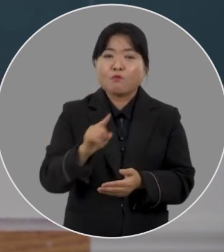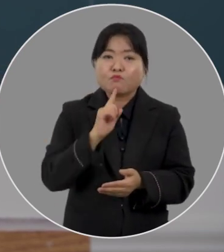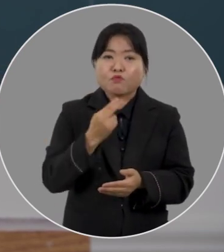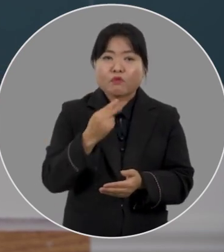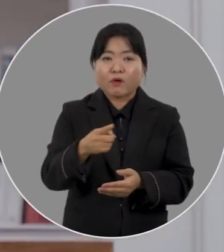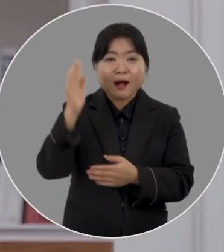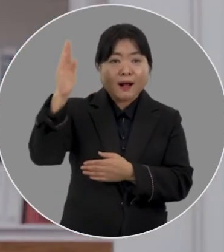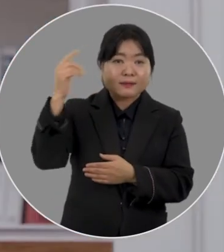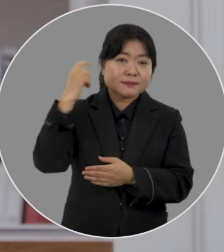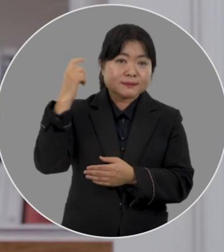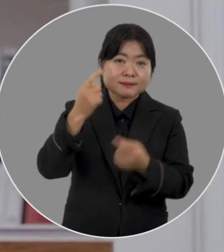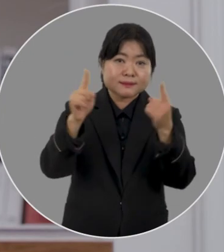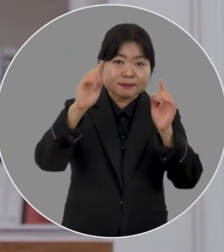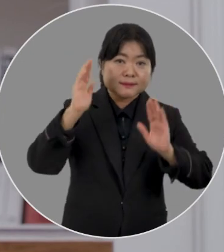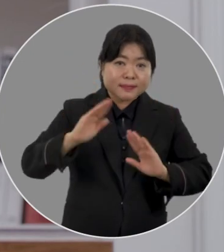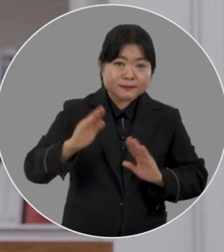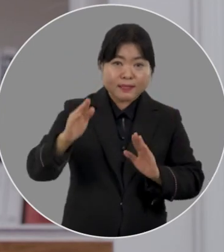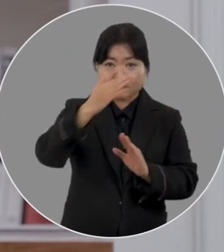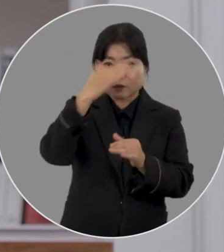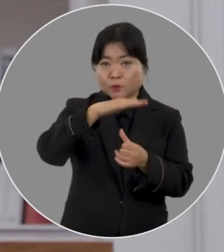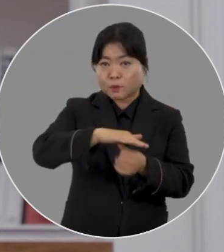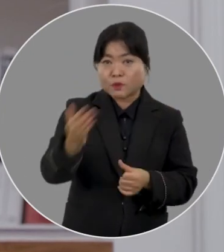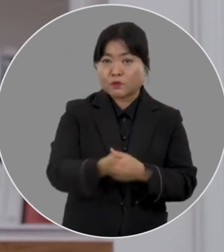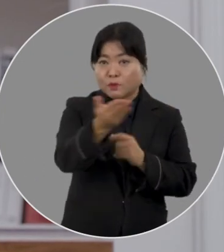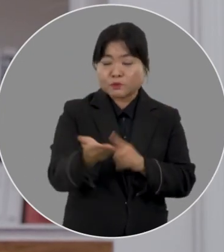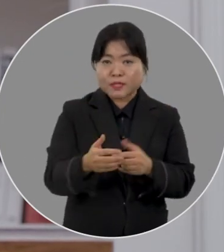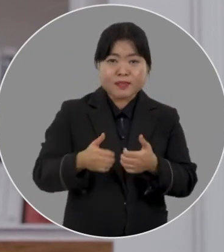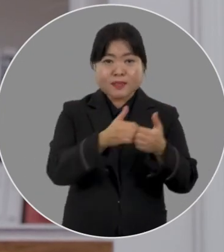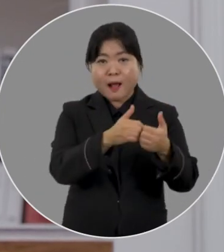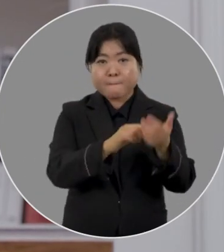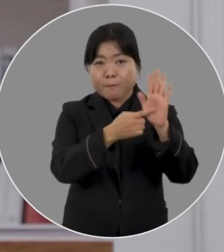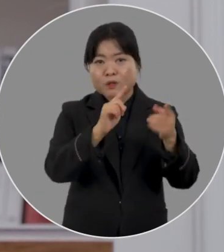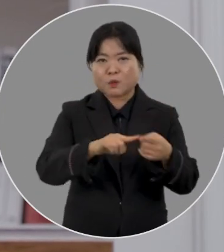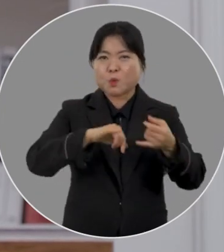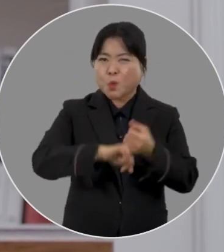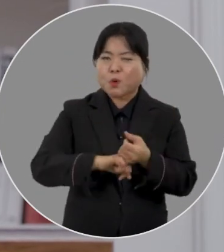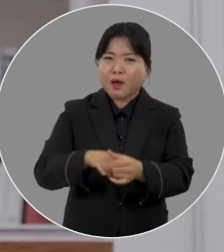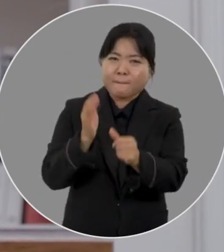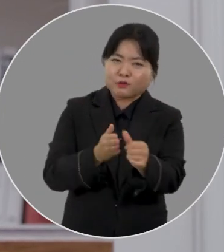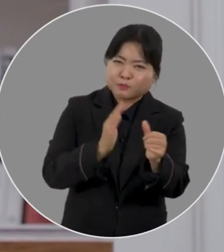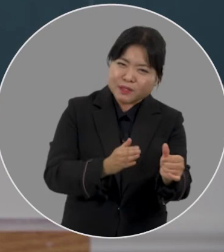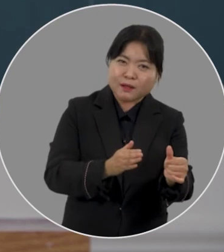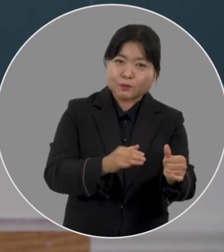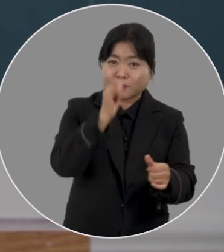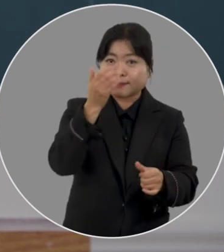이렇게 이 강연을 들으시는 대학생, 청소년 여러분께서 대항 표현을 꼭 해봐 주십사 하는 것도